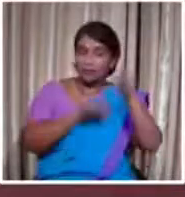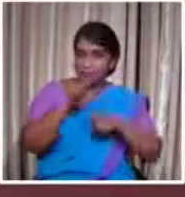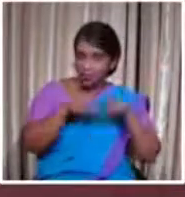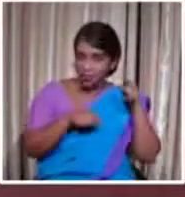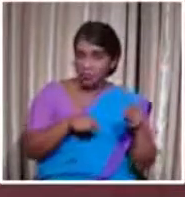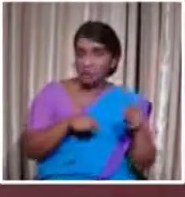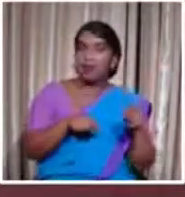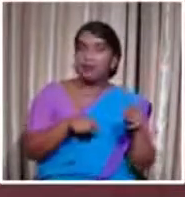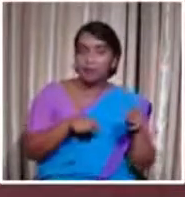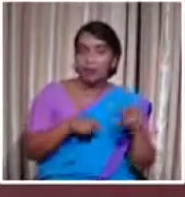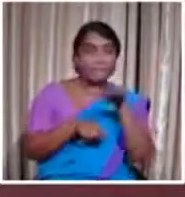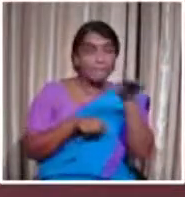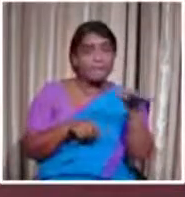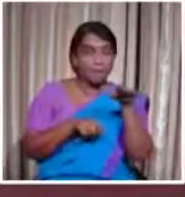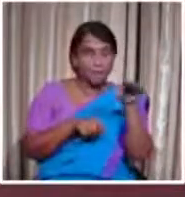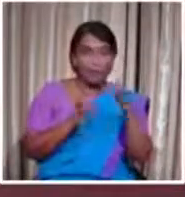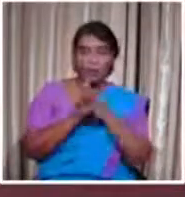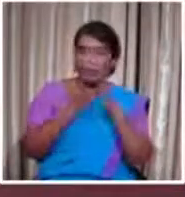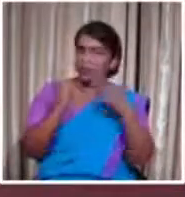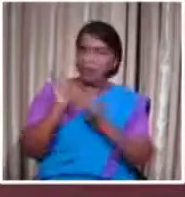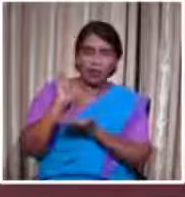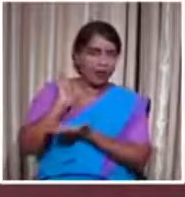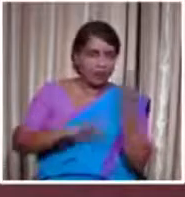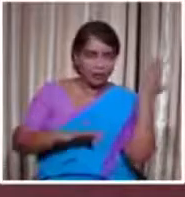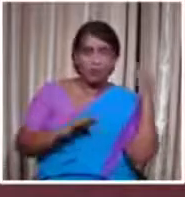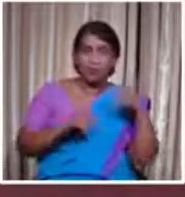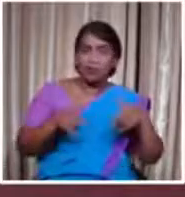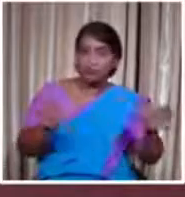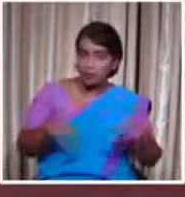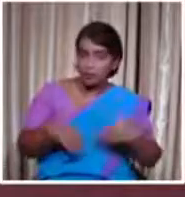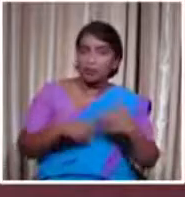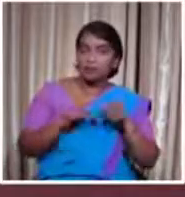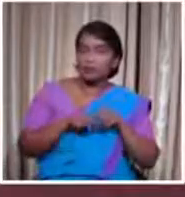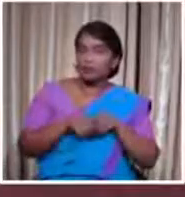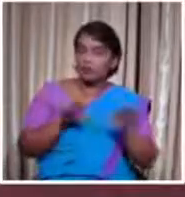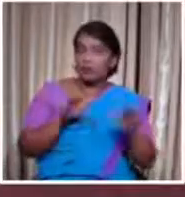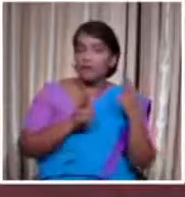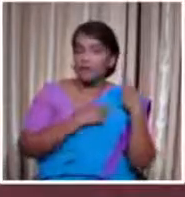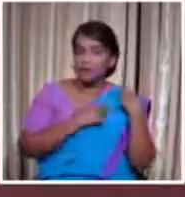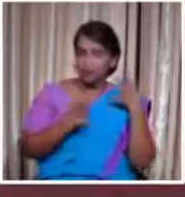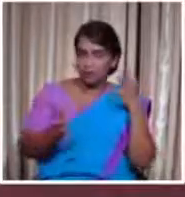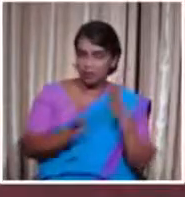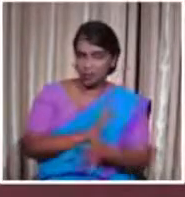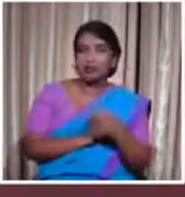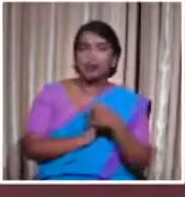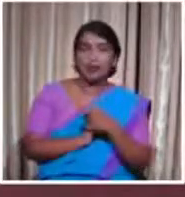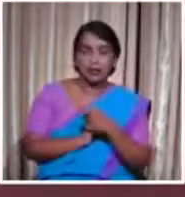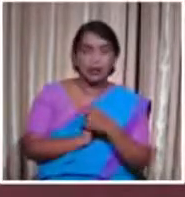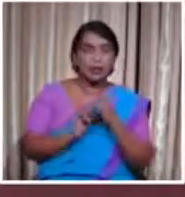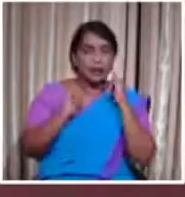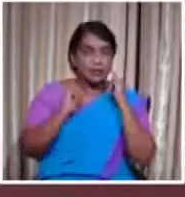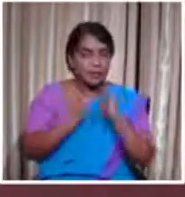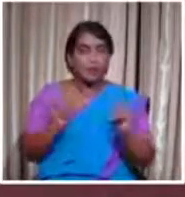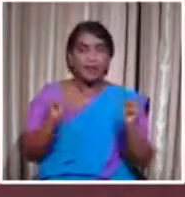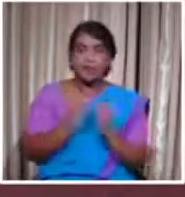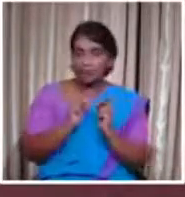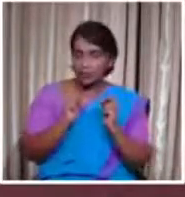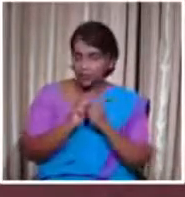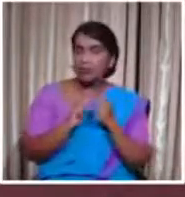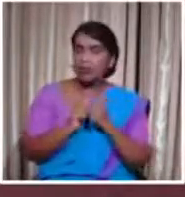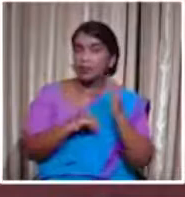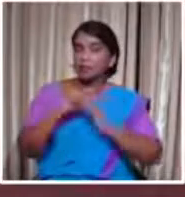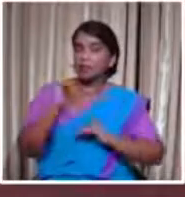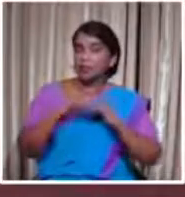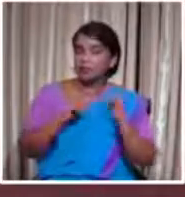ඒ ප්‍රදේශවලින් වහාම ඉවත් කර තවදුරටත් ඇතිවිය හැකි වගකීම් විරහිත නීති විරෝධී විනාශකාරී